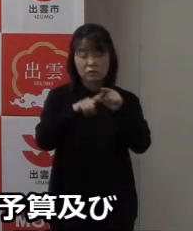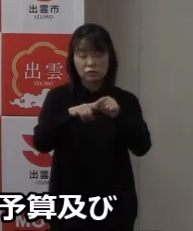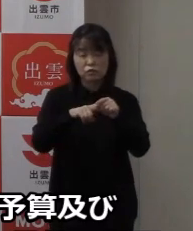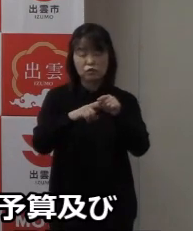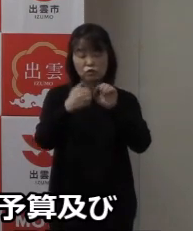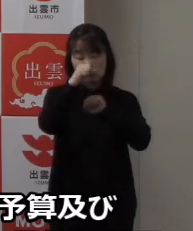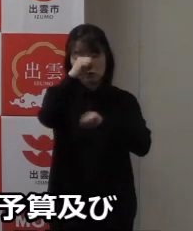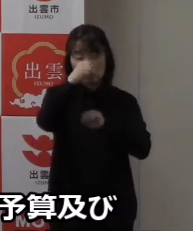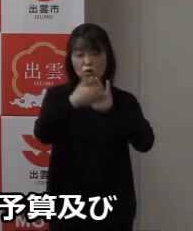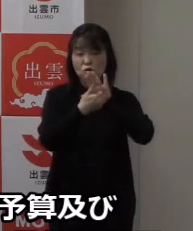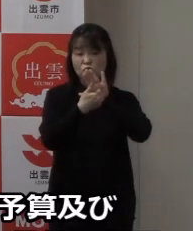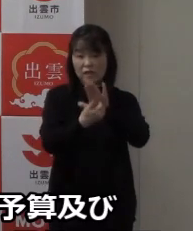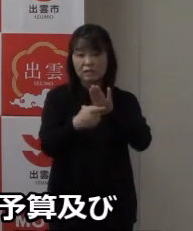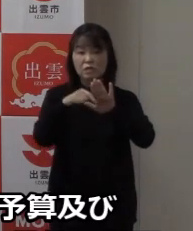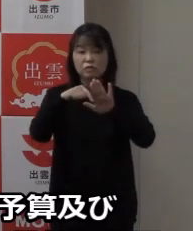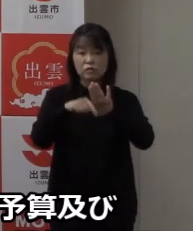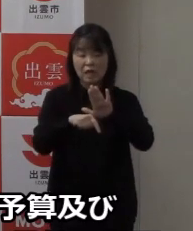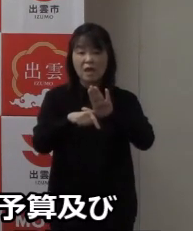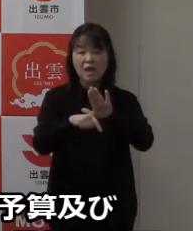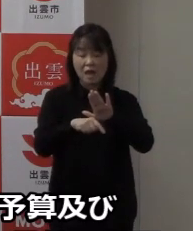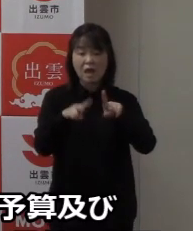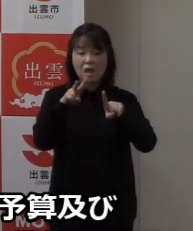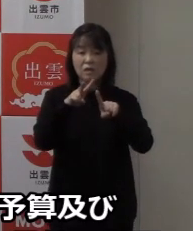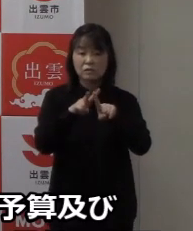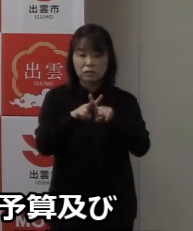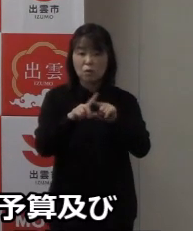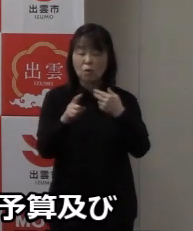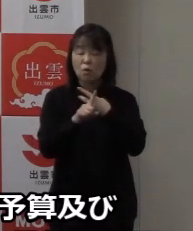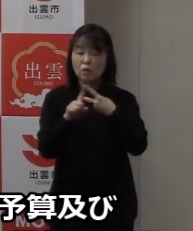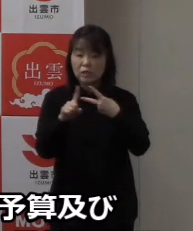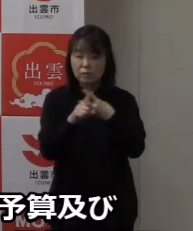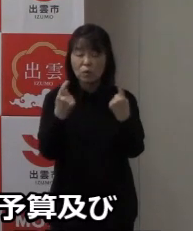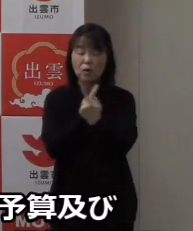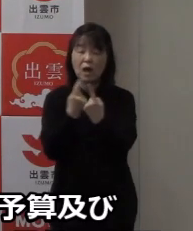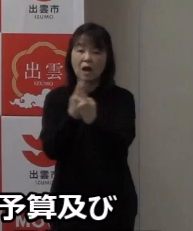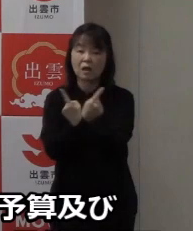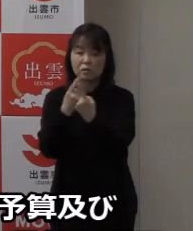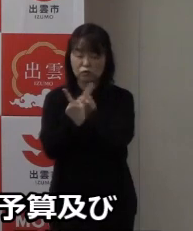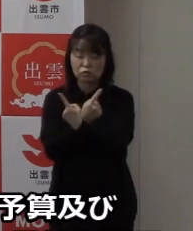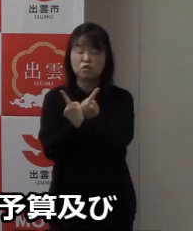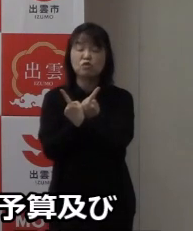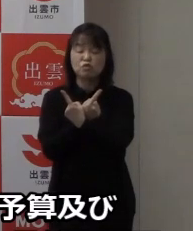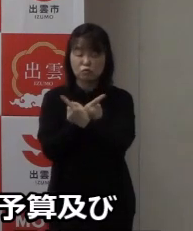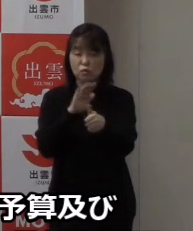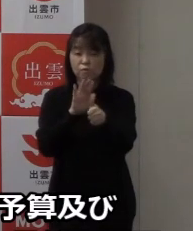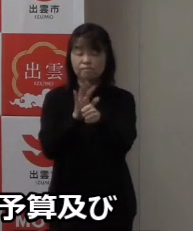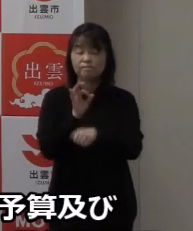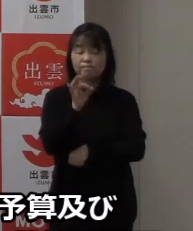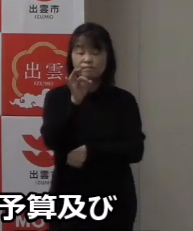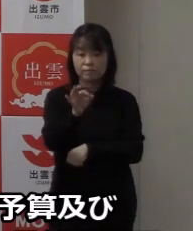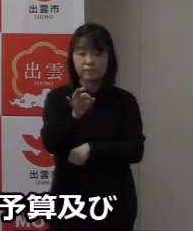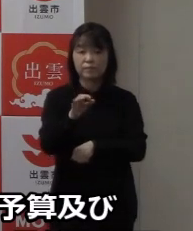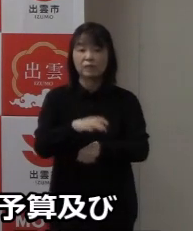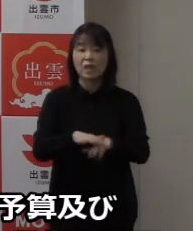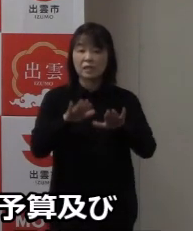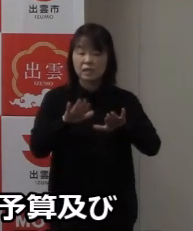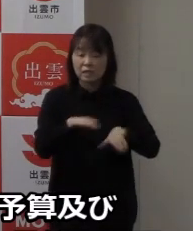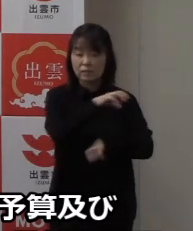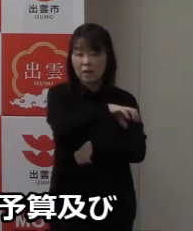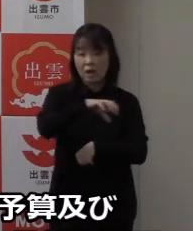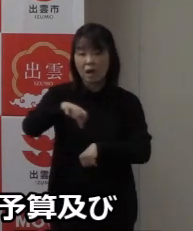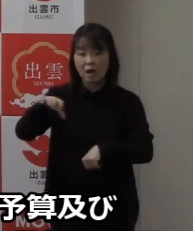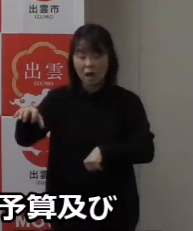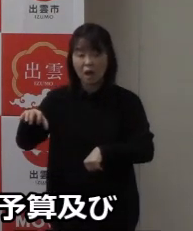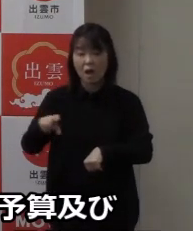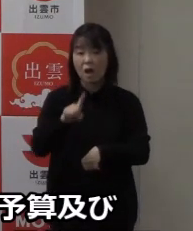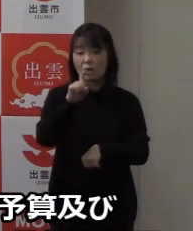化に対する小規模改修の経費の一部を、補助する事業を、今10施設を